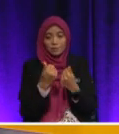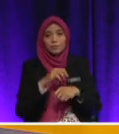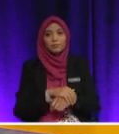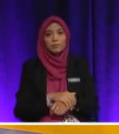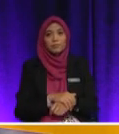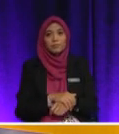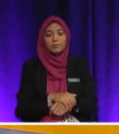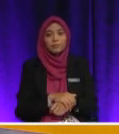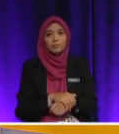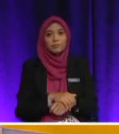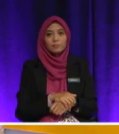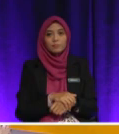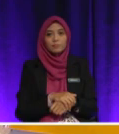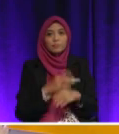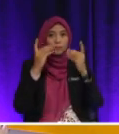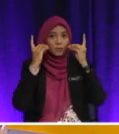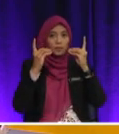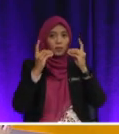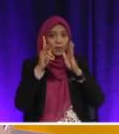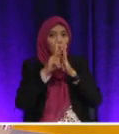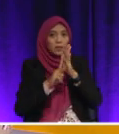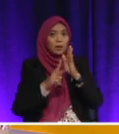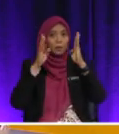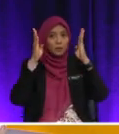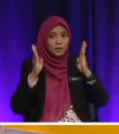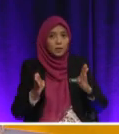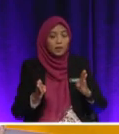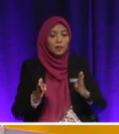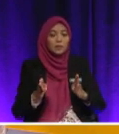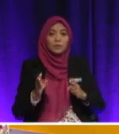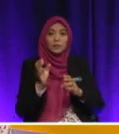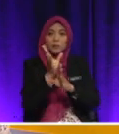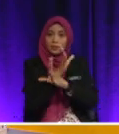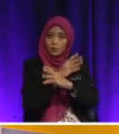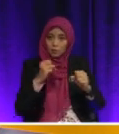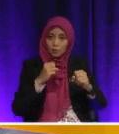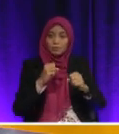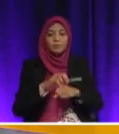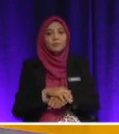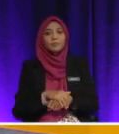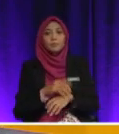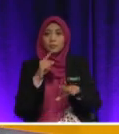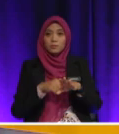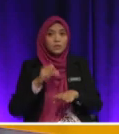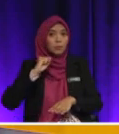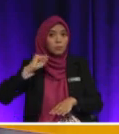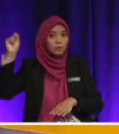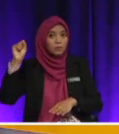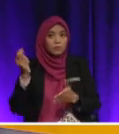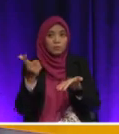dibawa sistem pendidikan kebangsaan di Jawa kita dilihat mulai disabah ya disabah